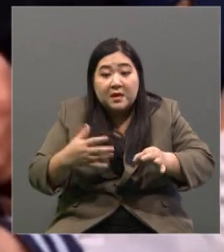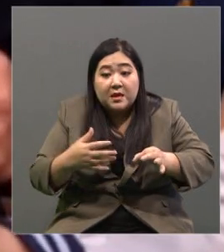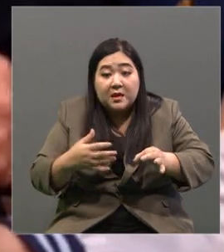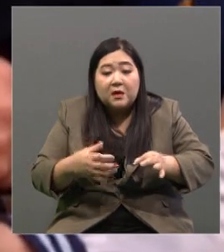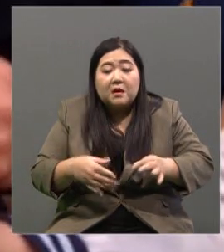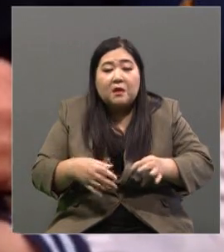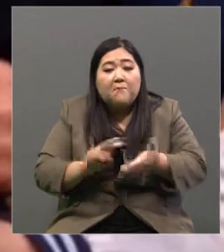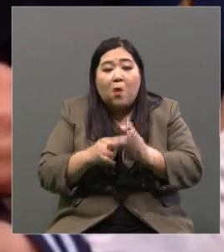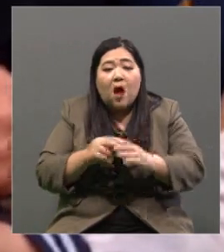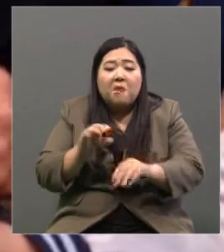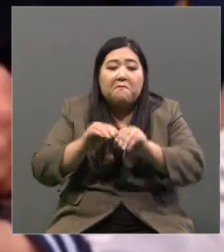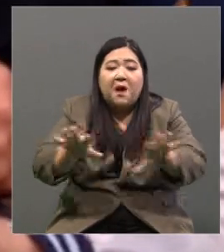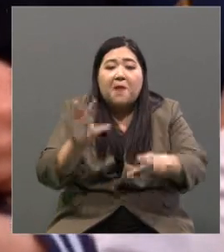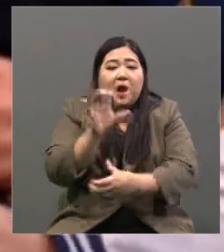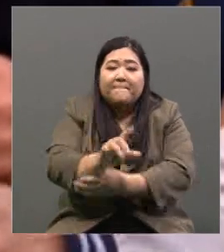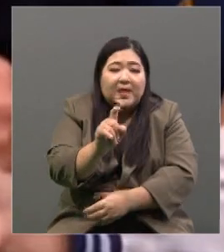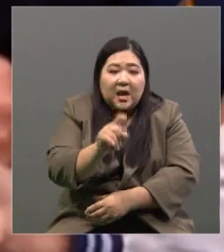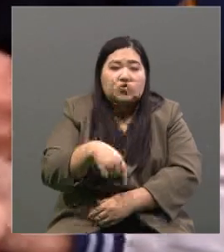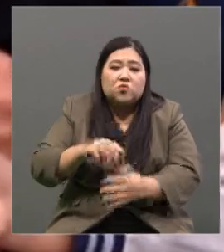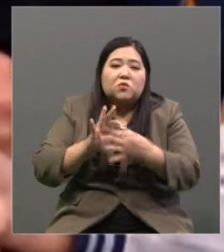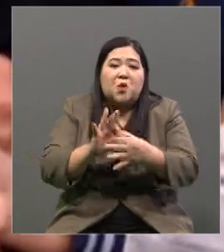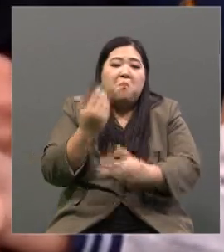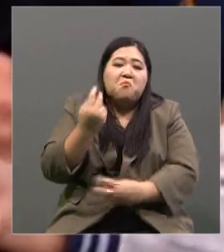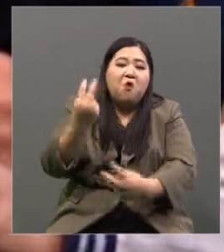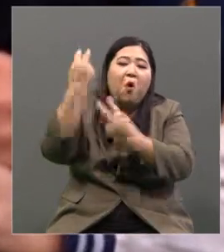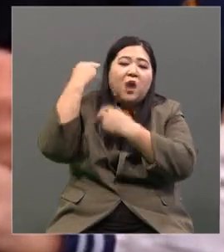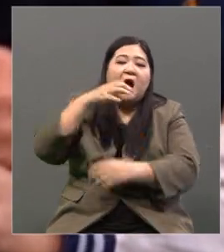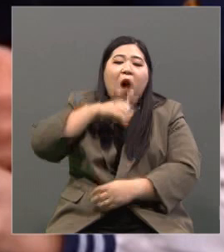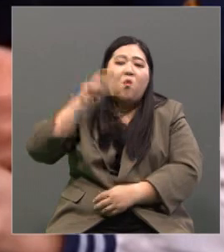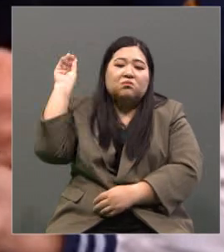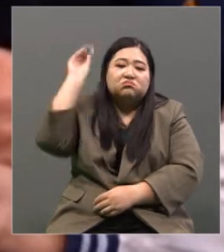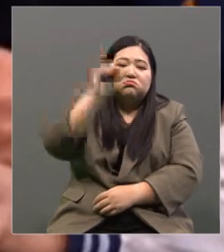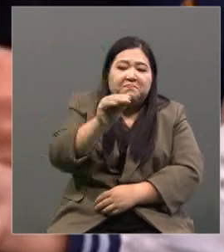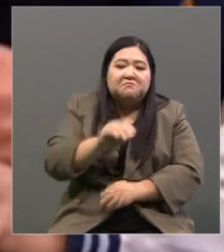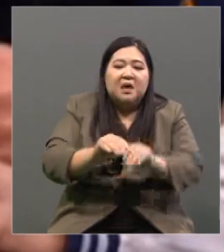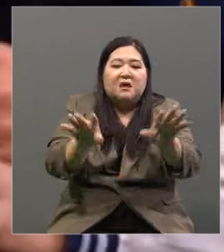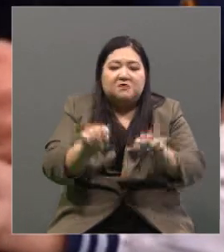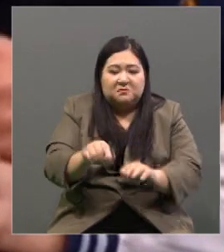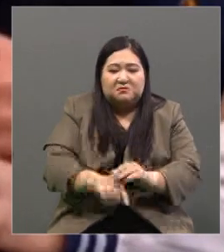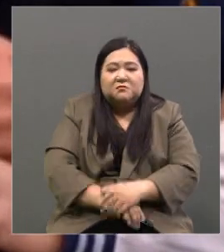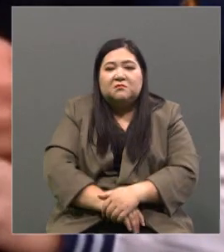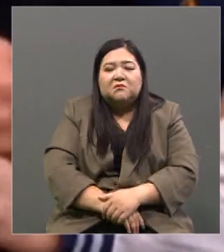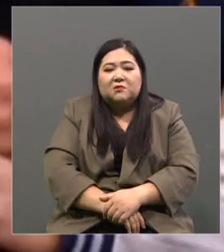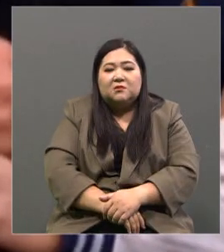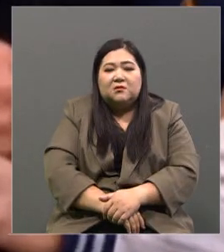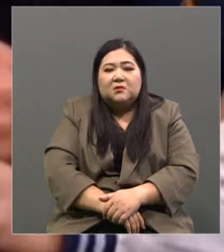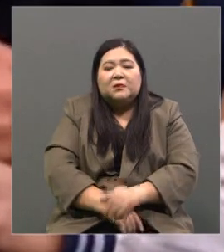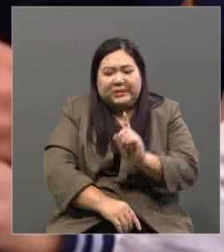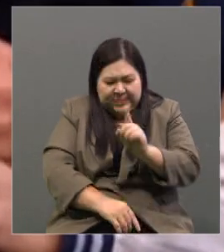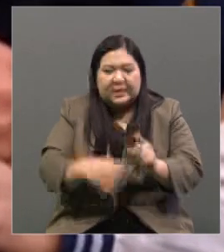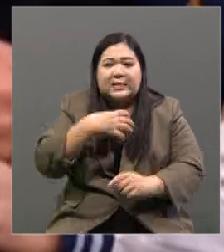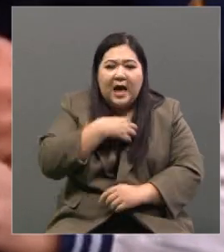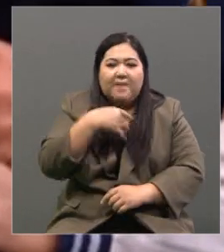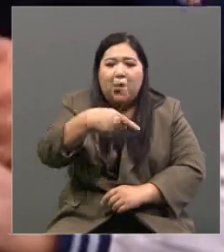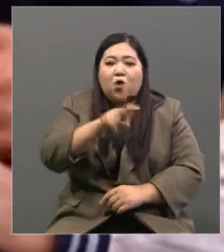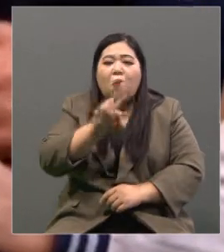พระราชบัญญัติที่ได้ประกาศไปก่อนหน้านี้ครับ คือจริงๆแล้วถ้าตามไทม์ไลน์เดี๋ยวเล่าให้ฟังก่อนตอนแรกมันก็เป็นพรบแต่ว่ามันไม่ทันก็เลยต้องเป็นพร